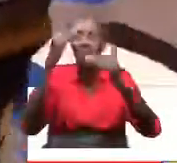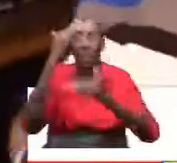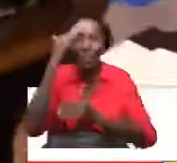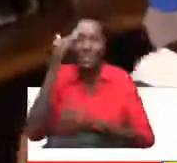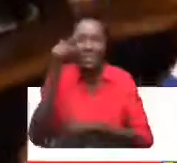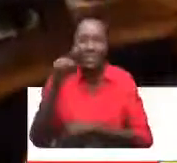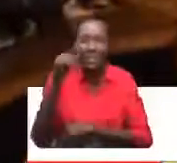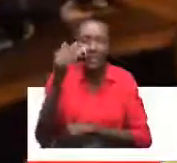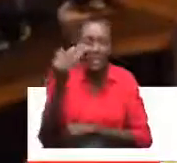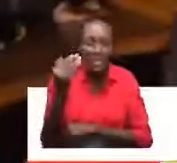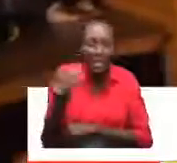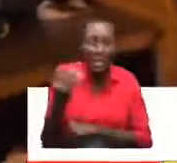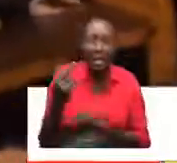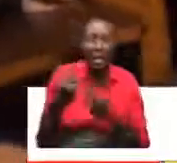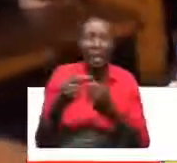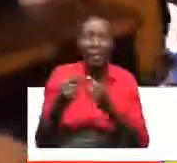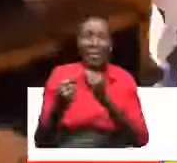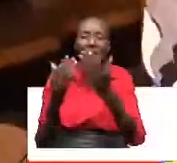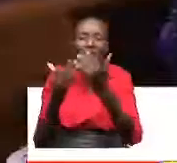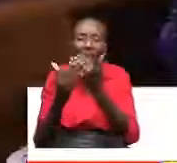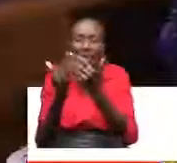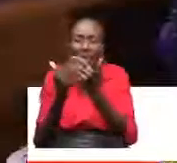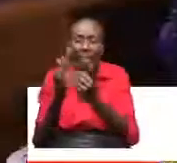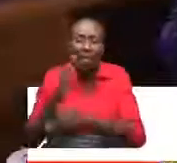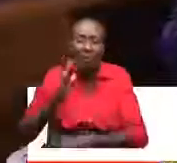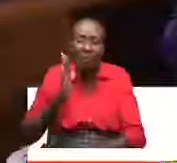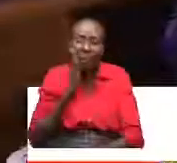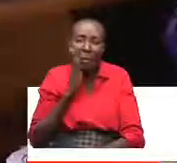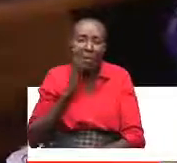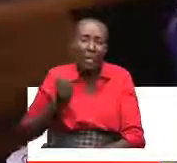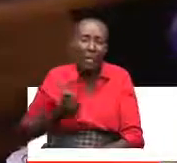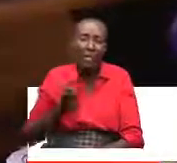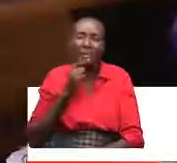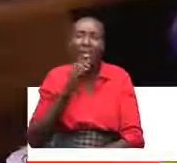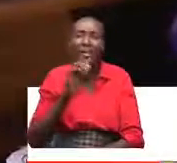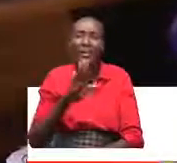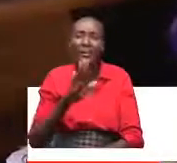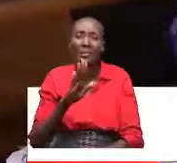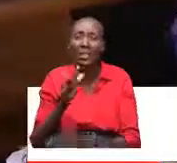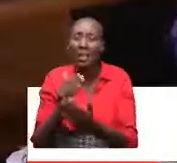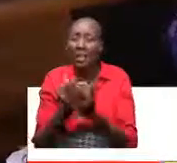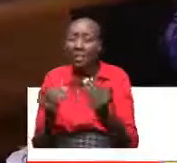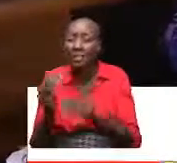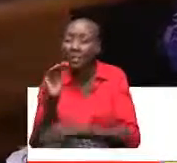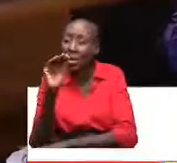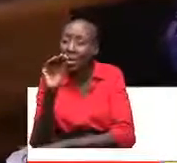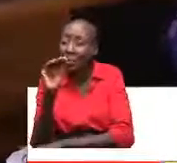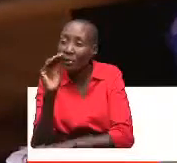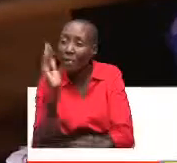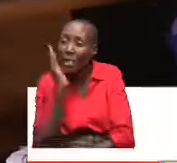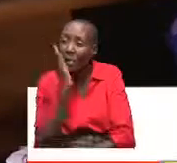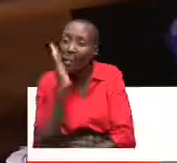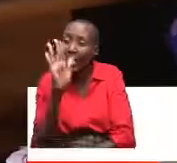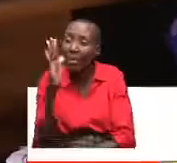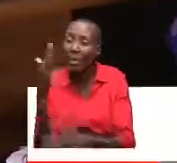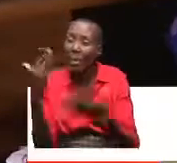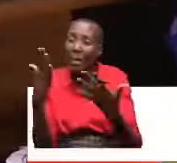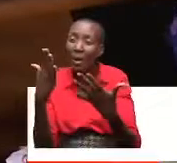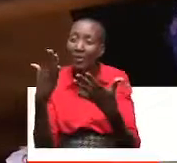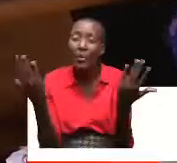mdogo wa mtetezi wa mamake wa karibu. Sana sana watoto wanamuuliza, na mbona mama yako hana mkono?